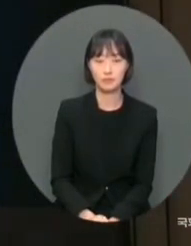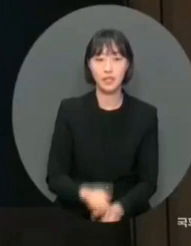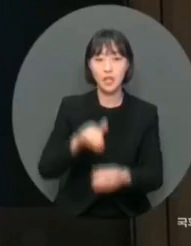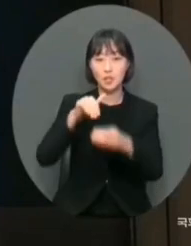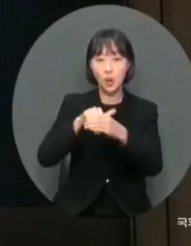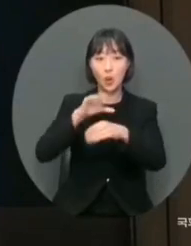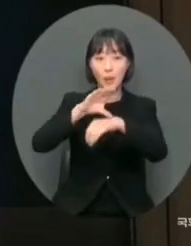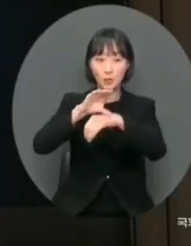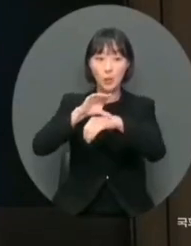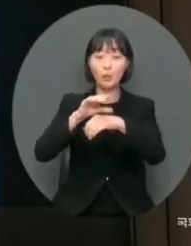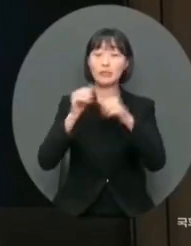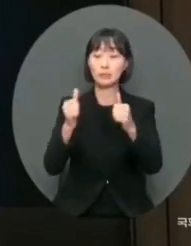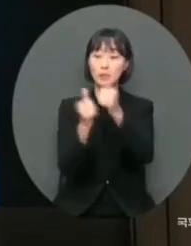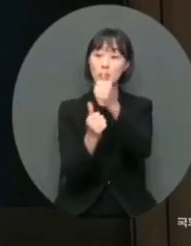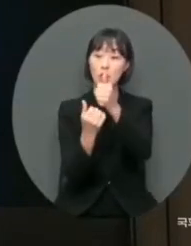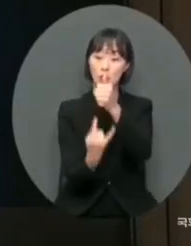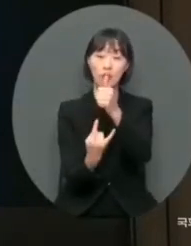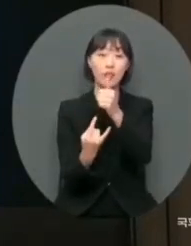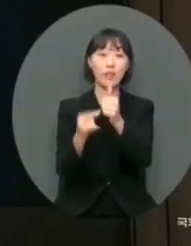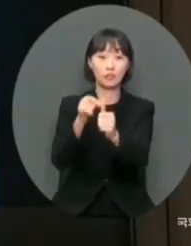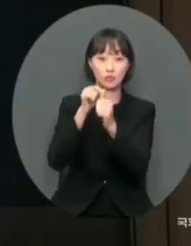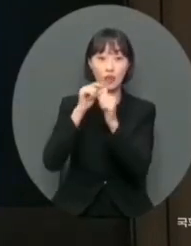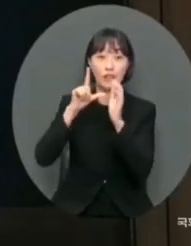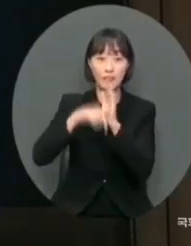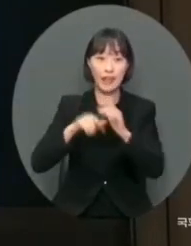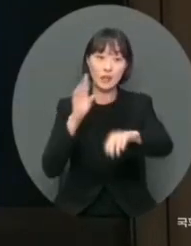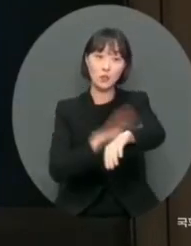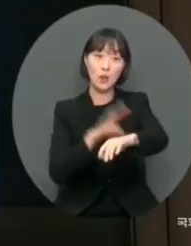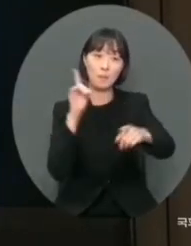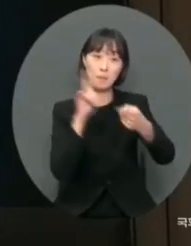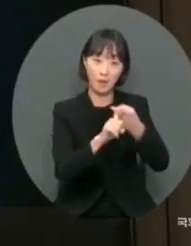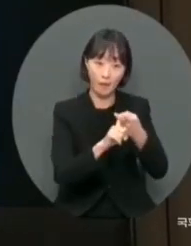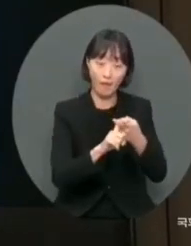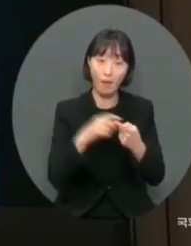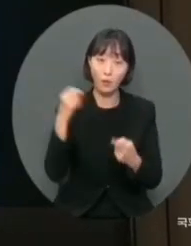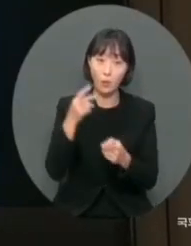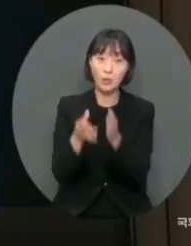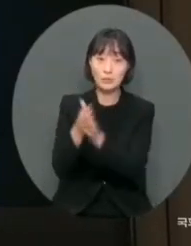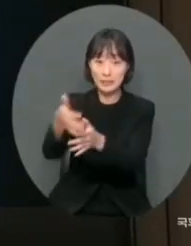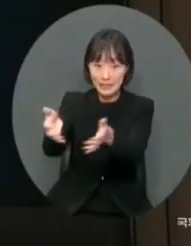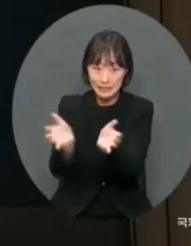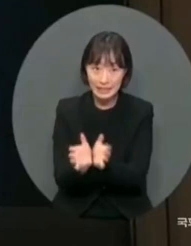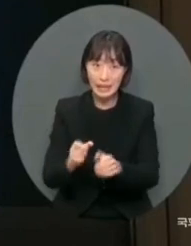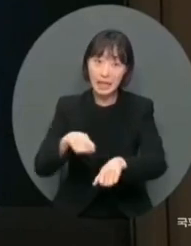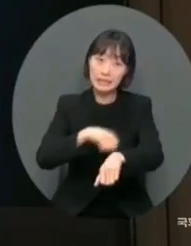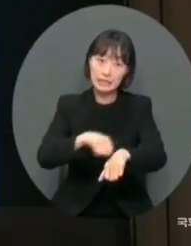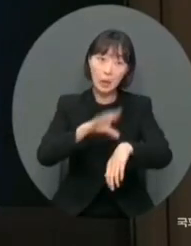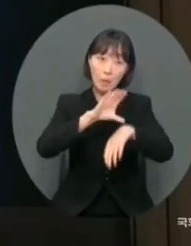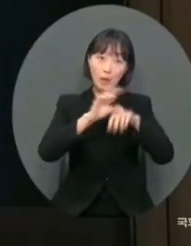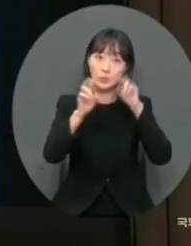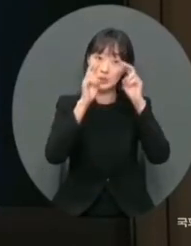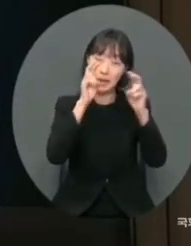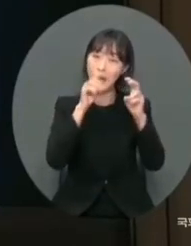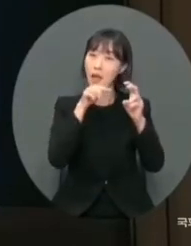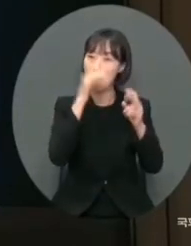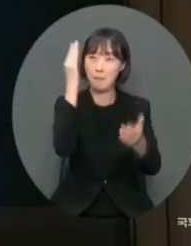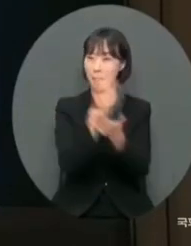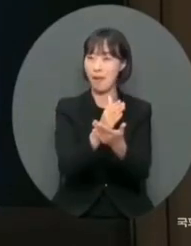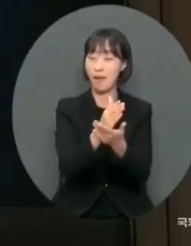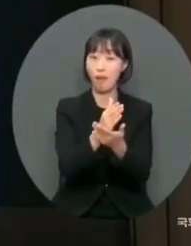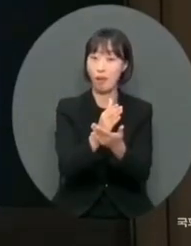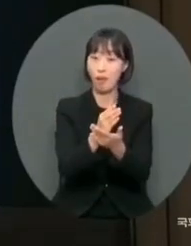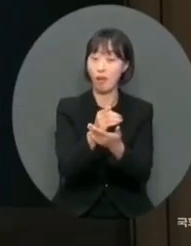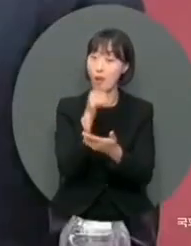선거방송심의위원 추천 시 좌편향 시민단체 및 특정 방송사 관련자 배제라고 써 있습니다. 이런